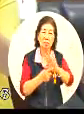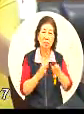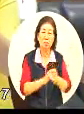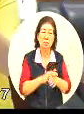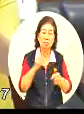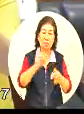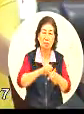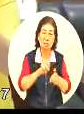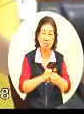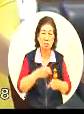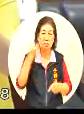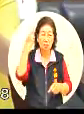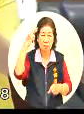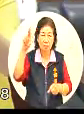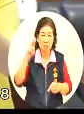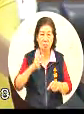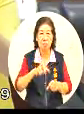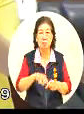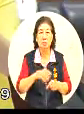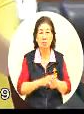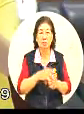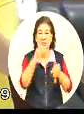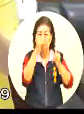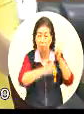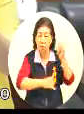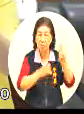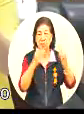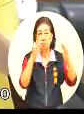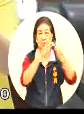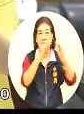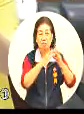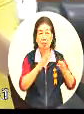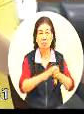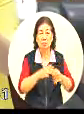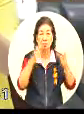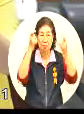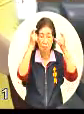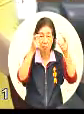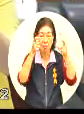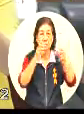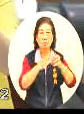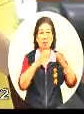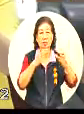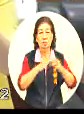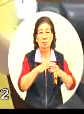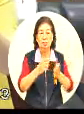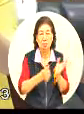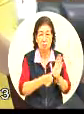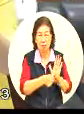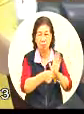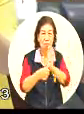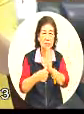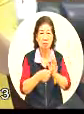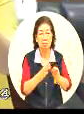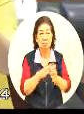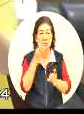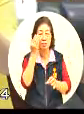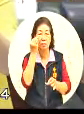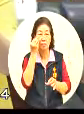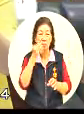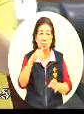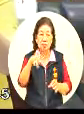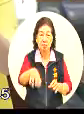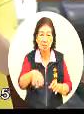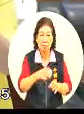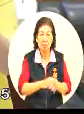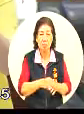事馆哦，那让我们西子湾成为高雄著名一个景点，所以是我们观光客啊必到地